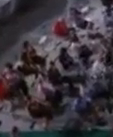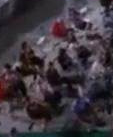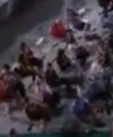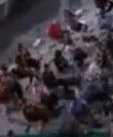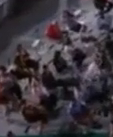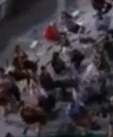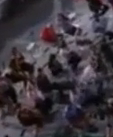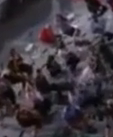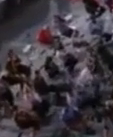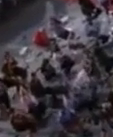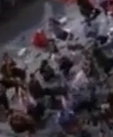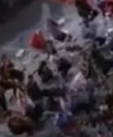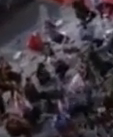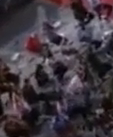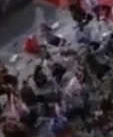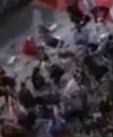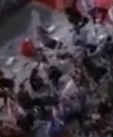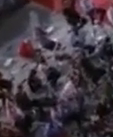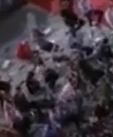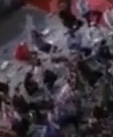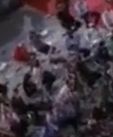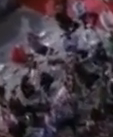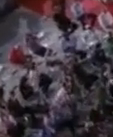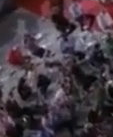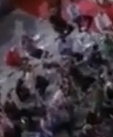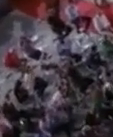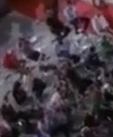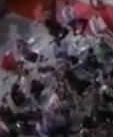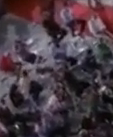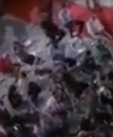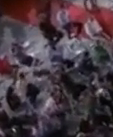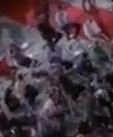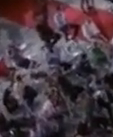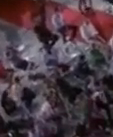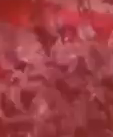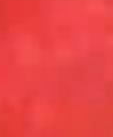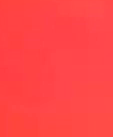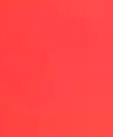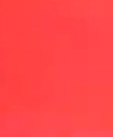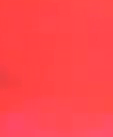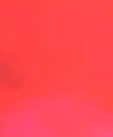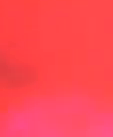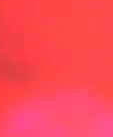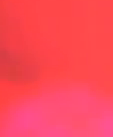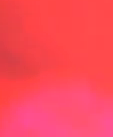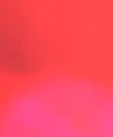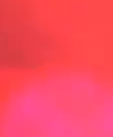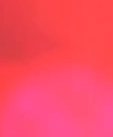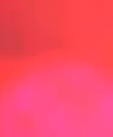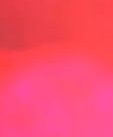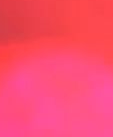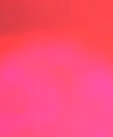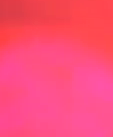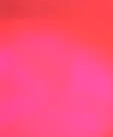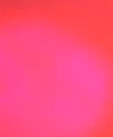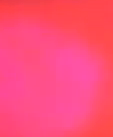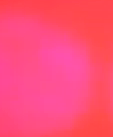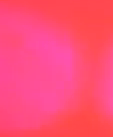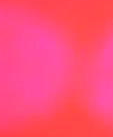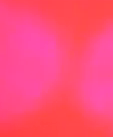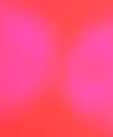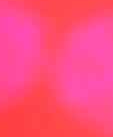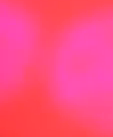Συμμαχία, αλλά και στην πρώτη ανοιχτή κεντρική εκδήλωση μετά από μια